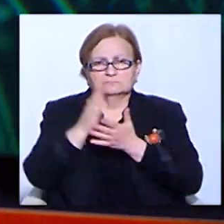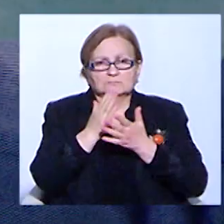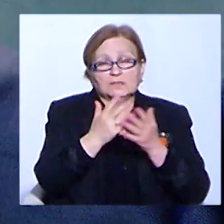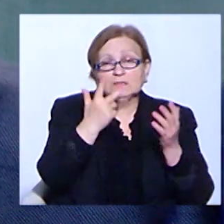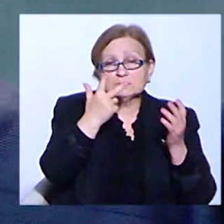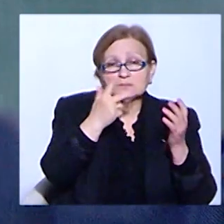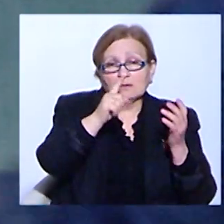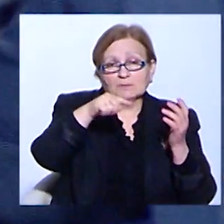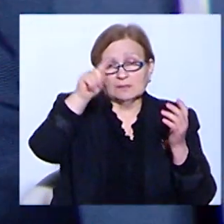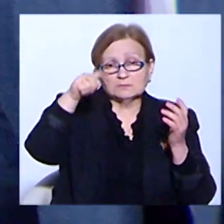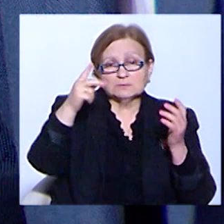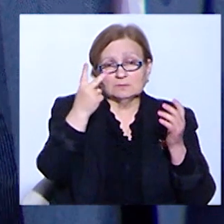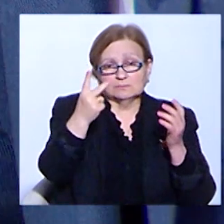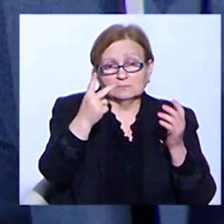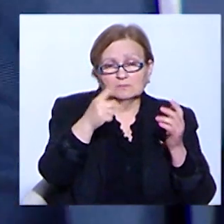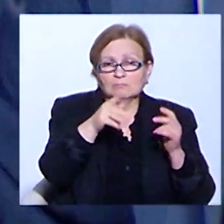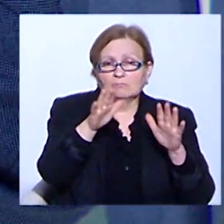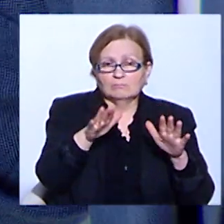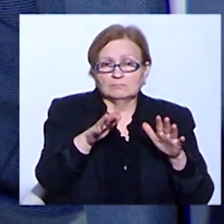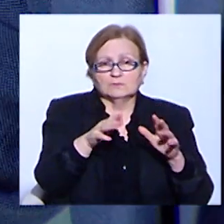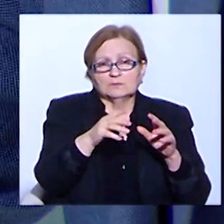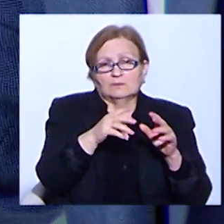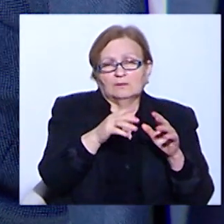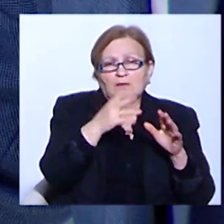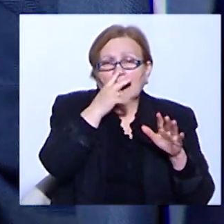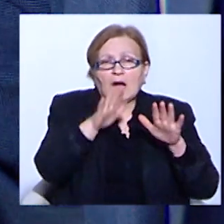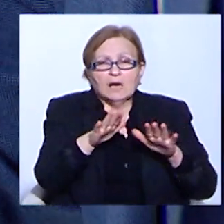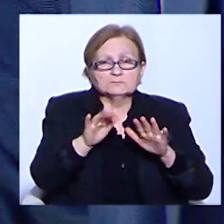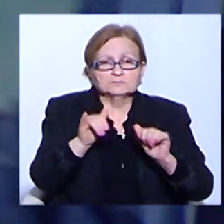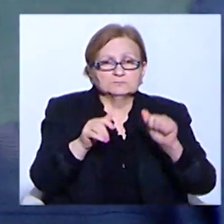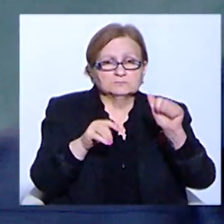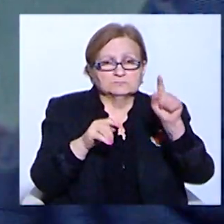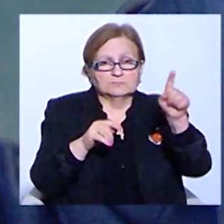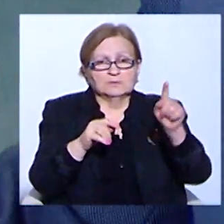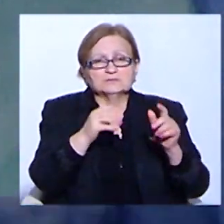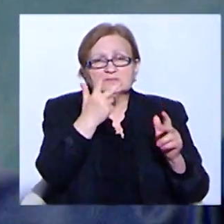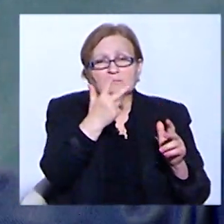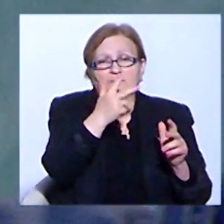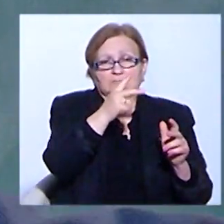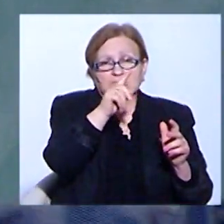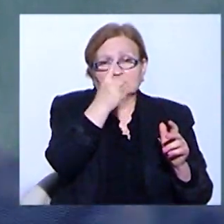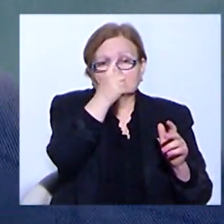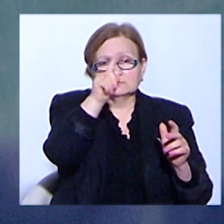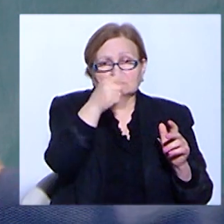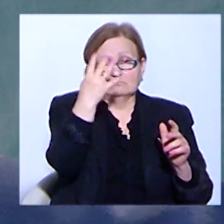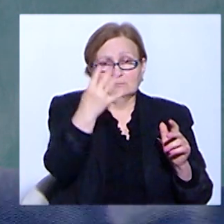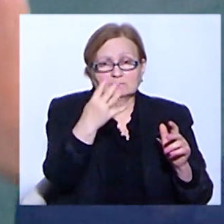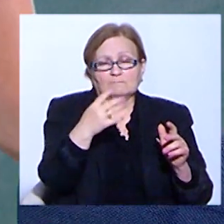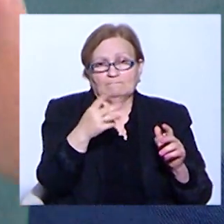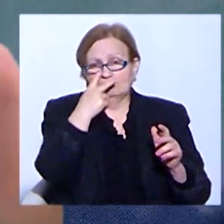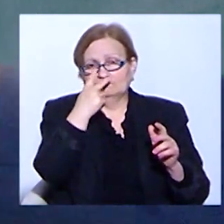ხარისხად ფესვი მეორედი მოთავსებული იქნება 3 ხარისხად 1.4-ის და